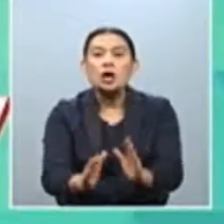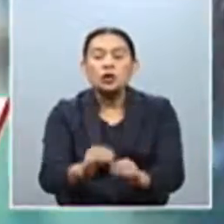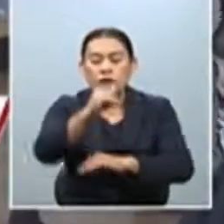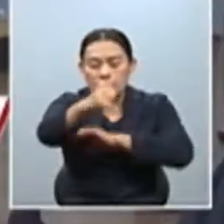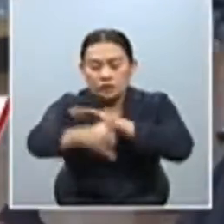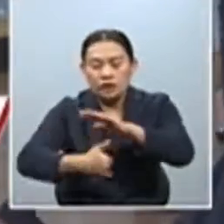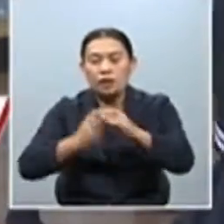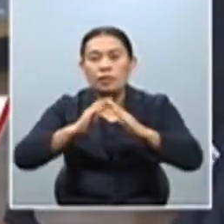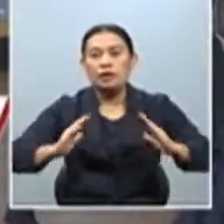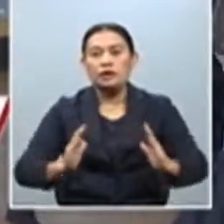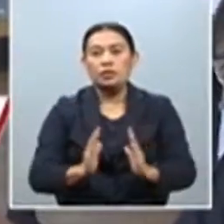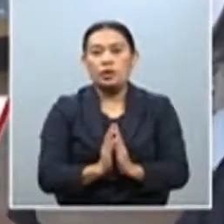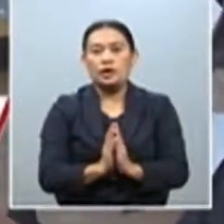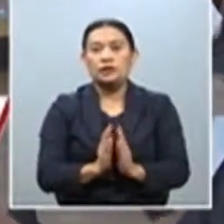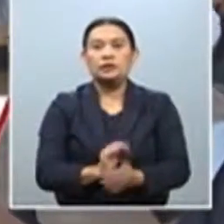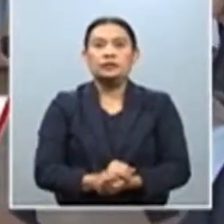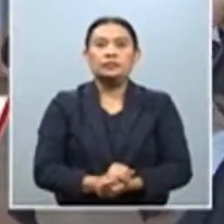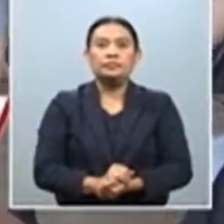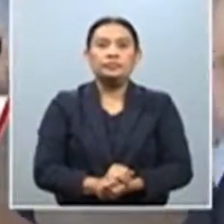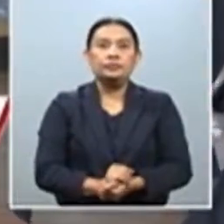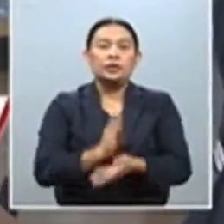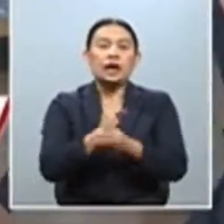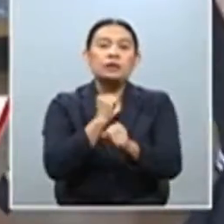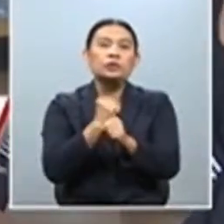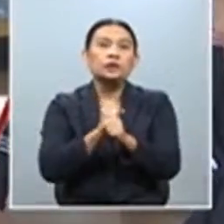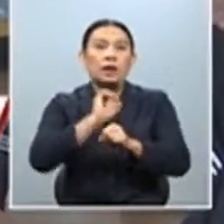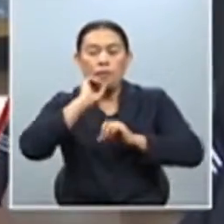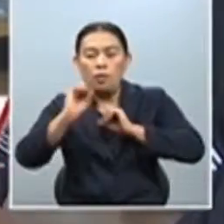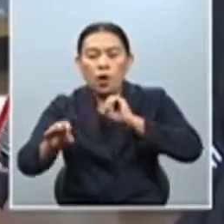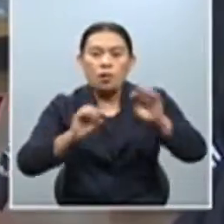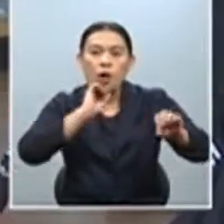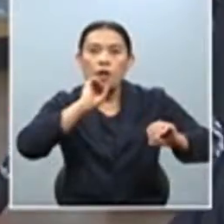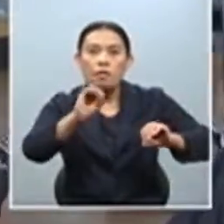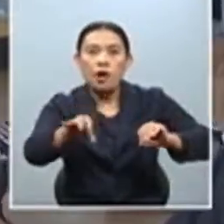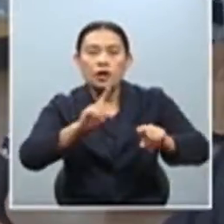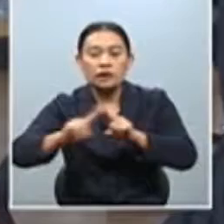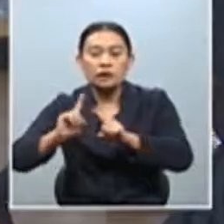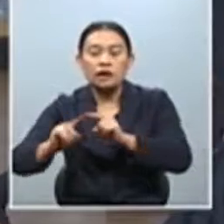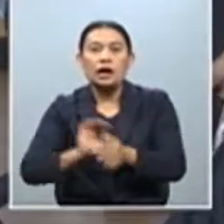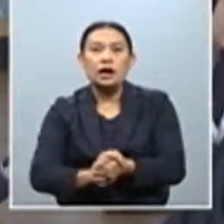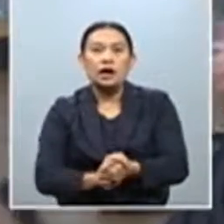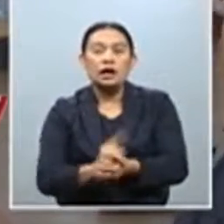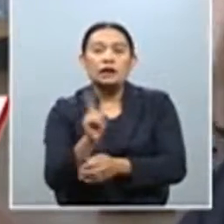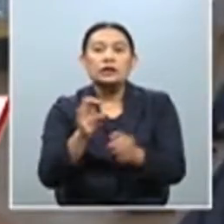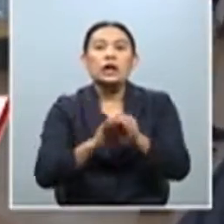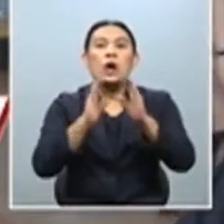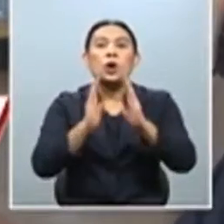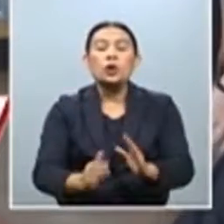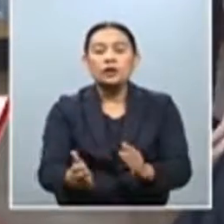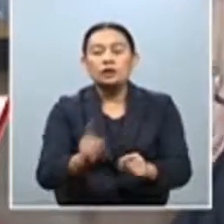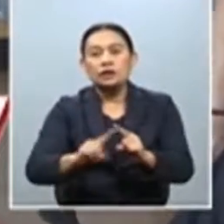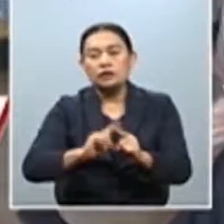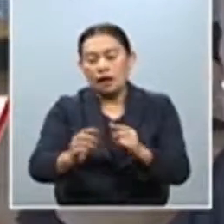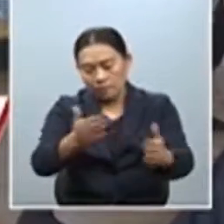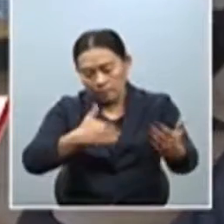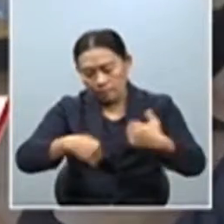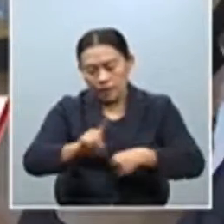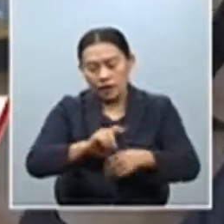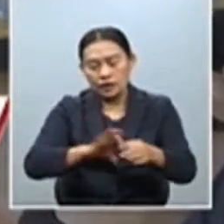ค่ะ การได้ทำบุญการได้บอกบุญการได้ชวนคนไปวัดเจริญสติให้แบบ